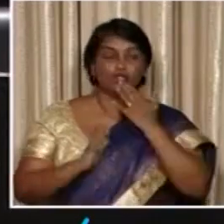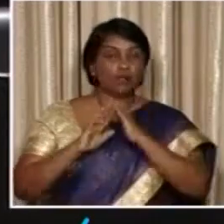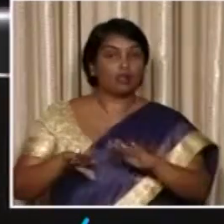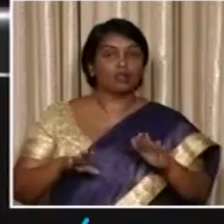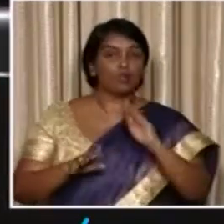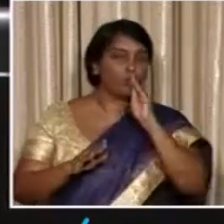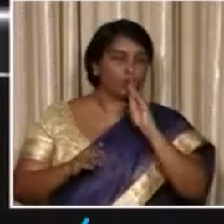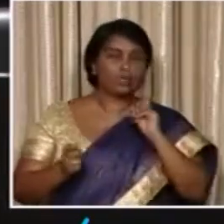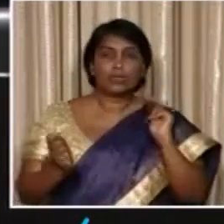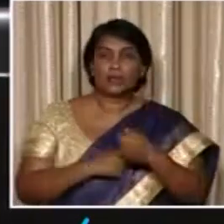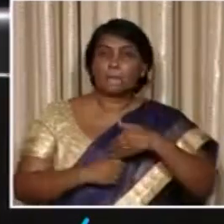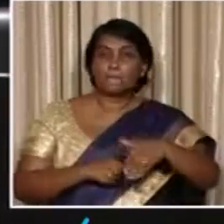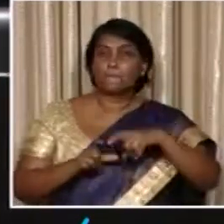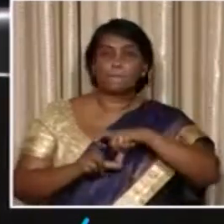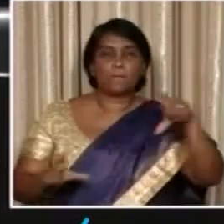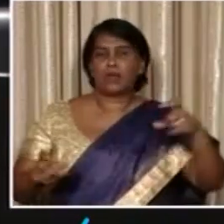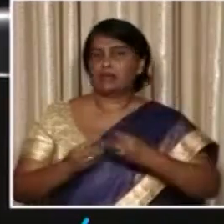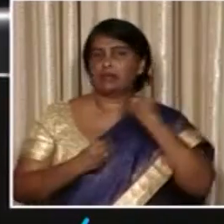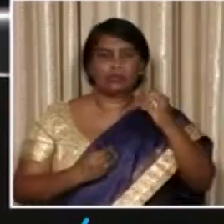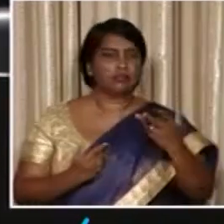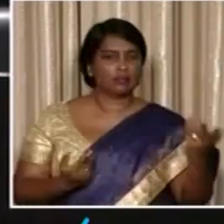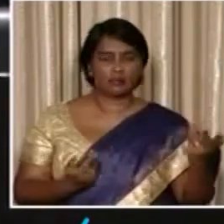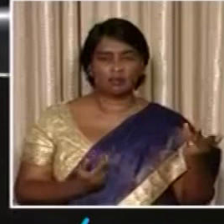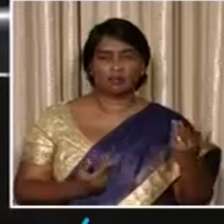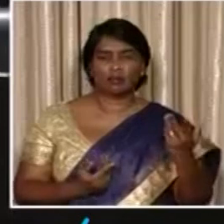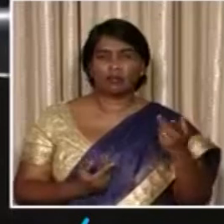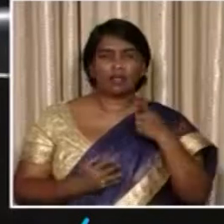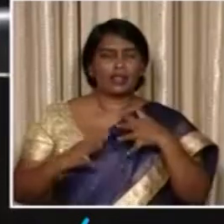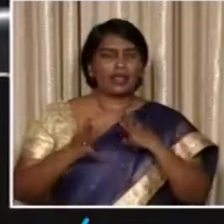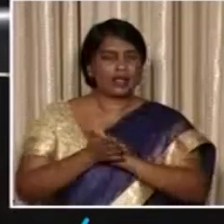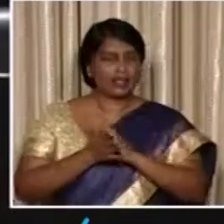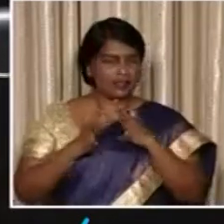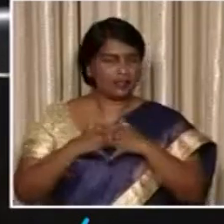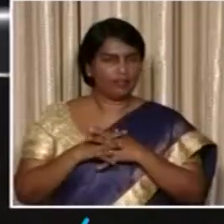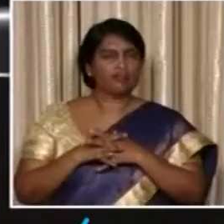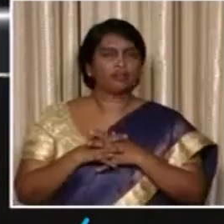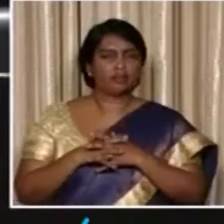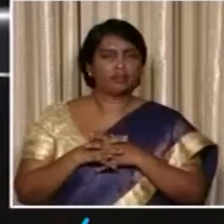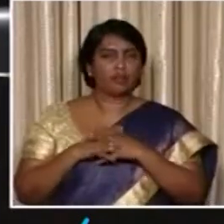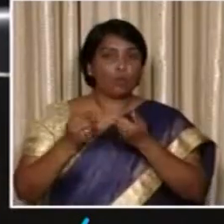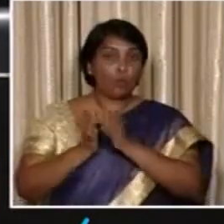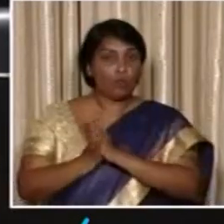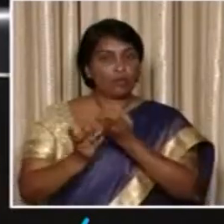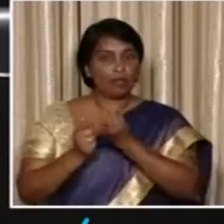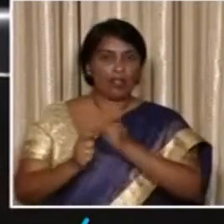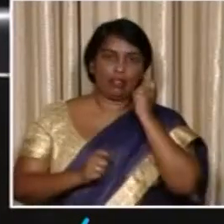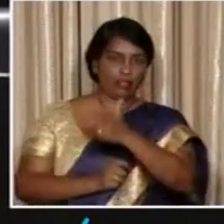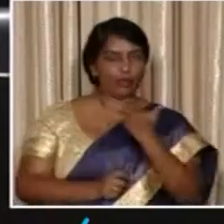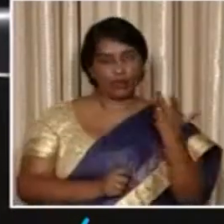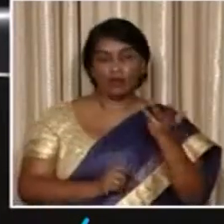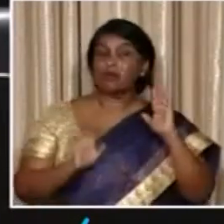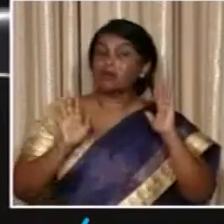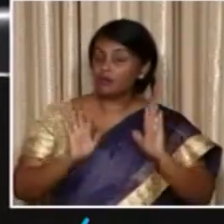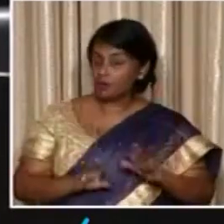දරුවන්ට අඩුමතරම ක්‍රිකට් බැට් එකක්වත් දීලා නැහැ කියලා. මම හිතන්නේ ඒසා විතරණගේ විමද්දගත මුදල් වලින් නම් දීලා නැතු ඇති.